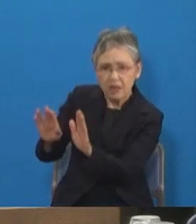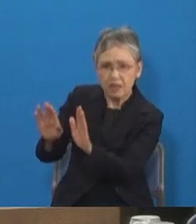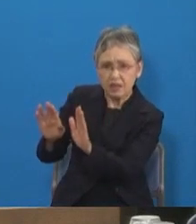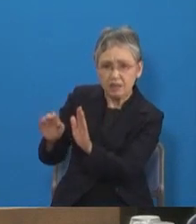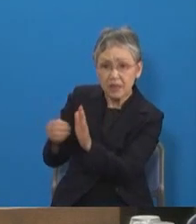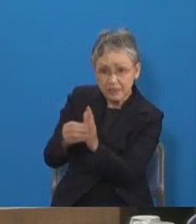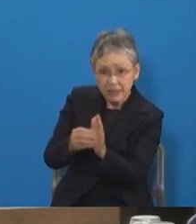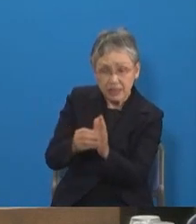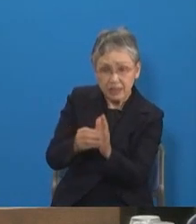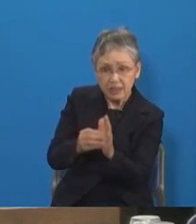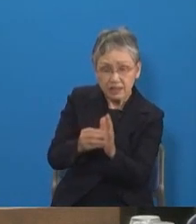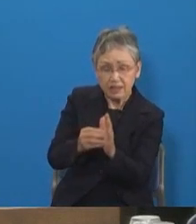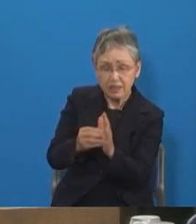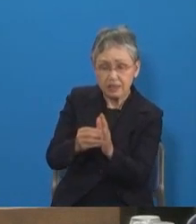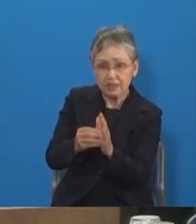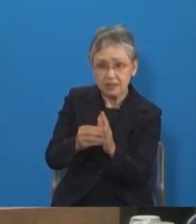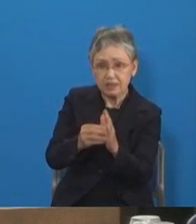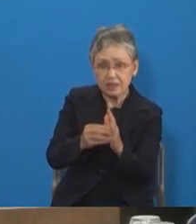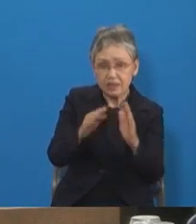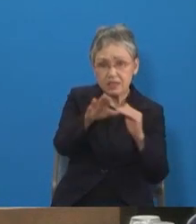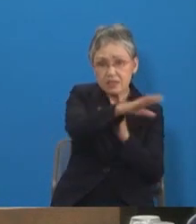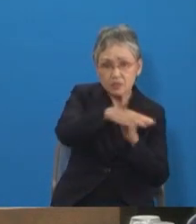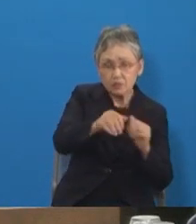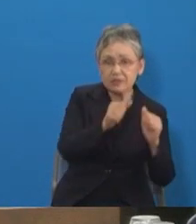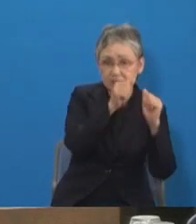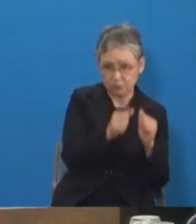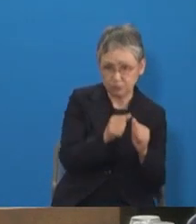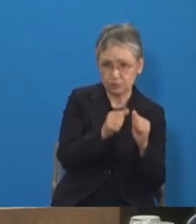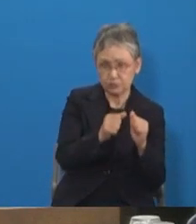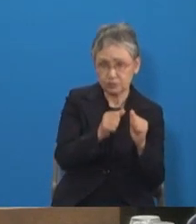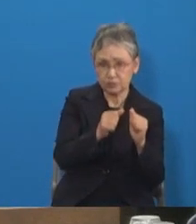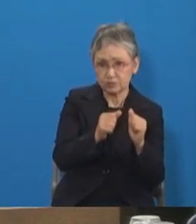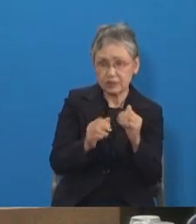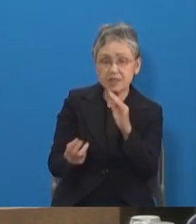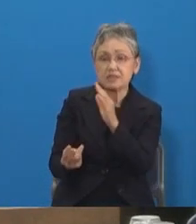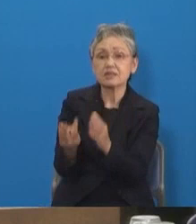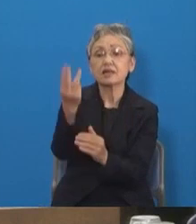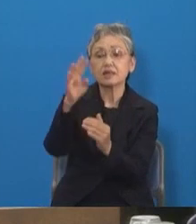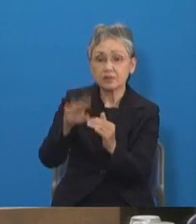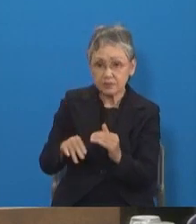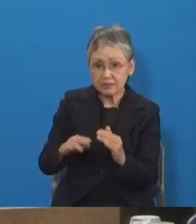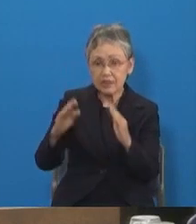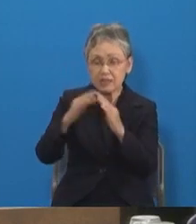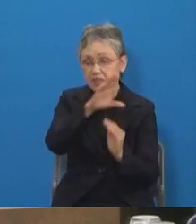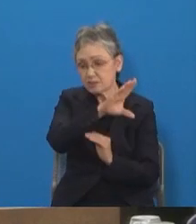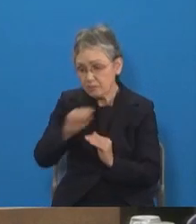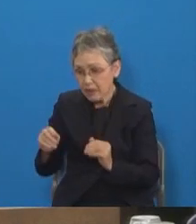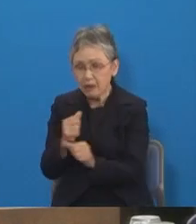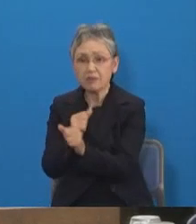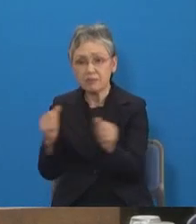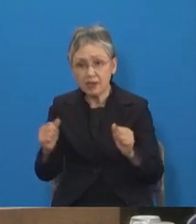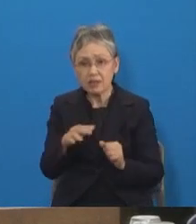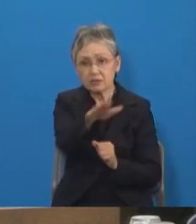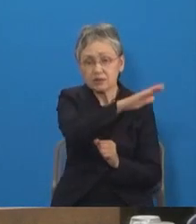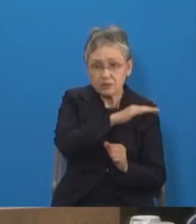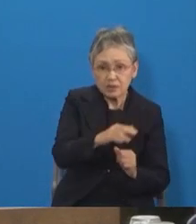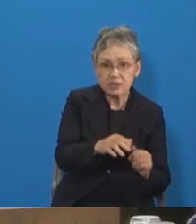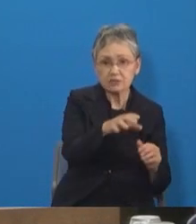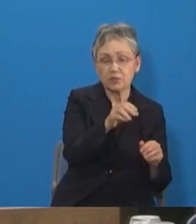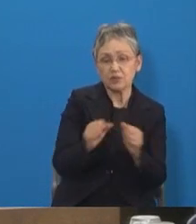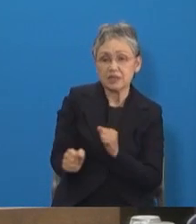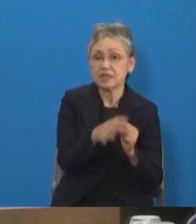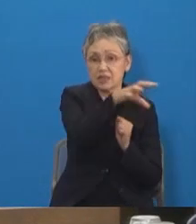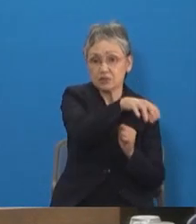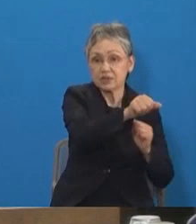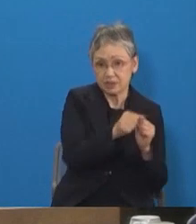により家に戻れなくなった方を一時的に滞在させるための施設として、大規模地震等長